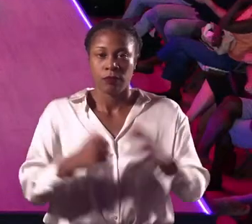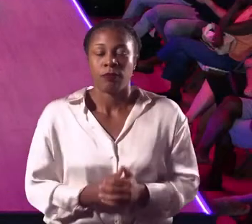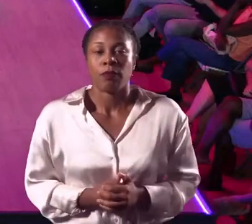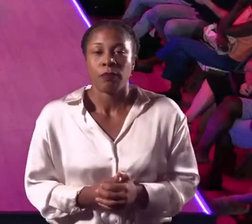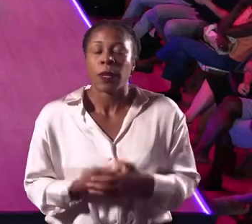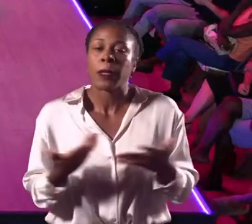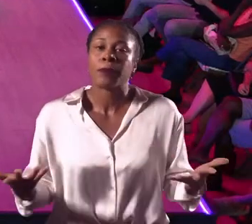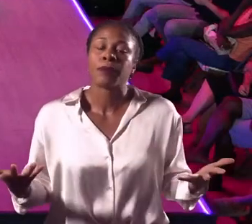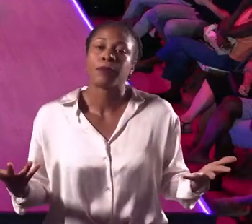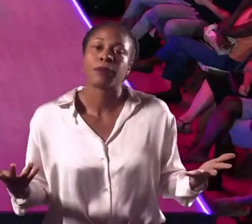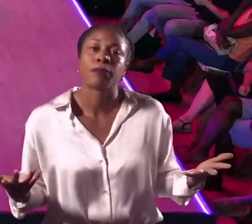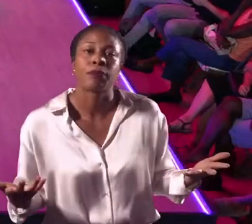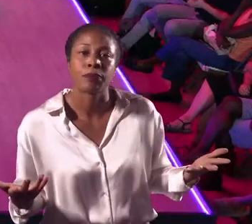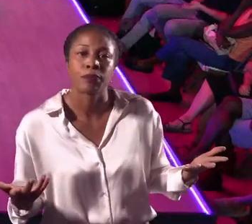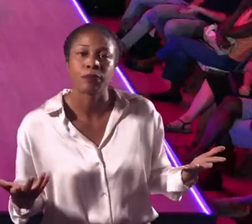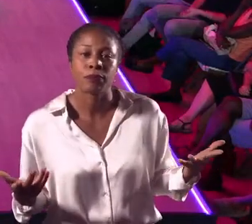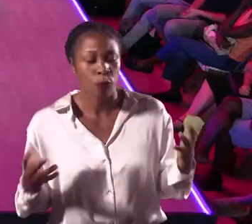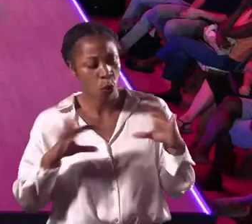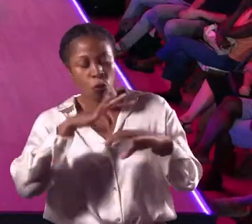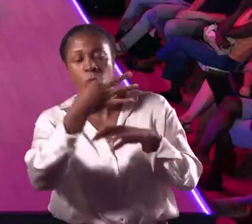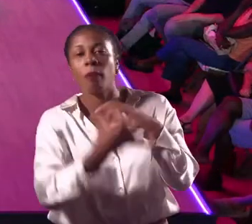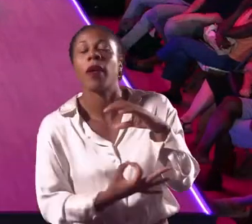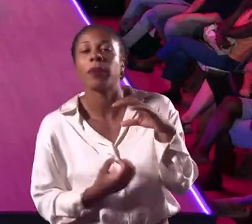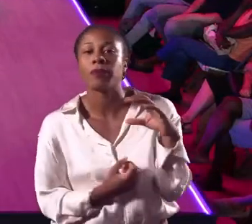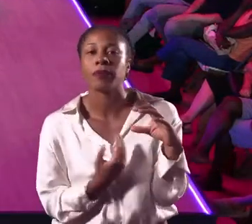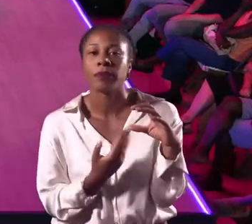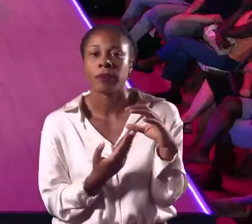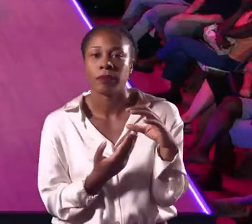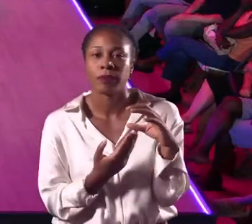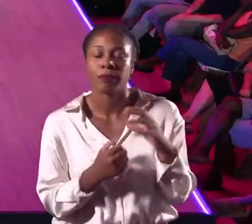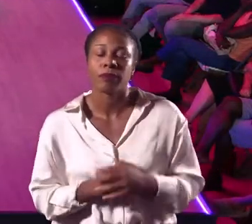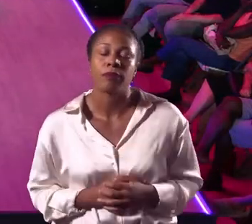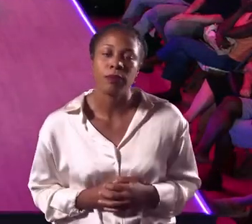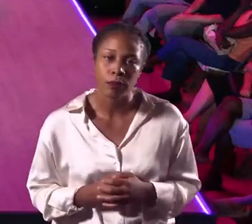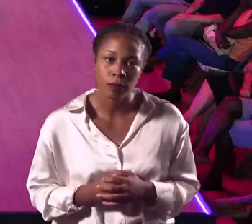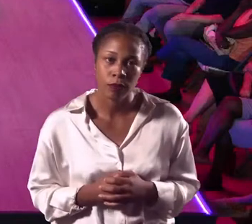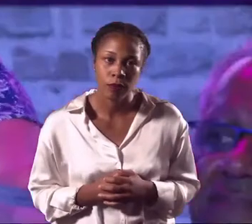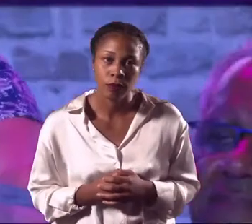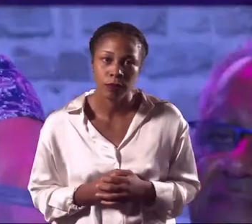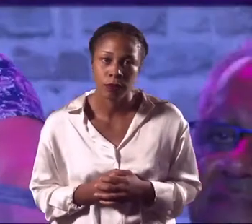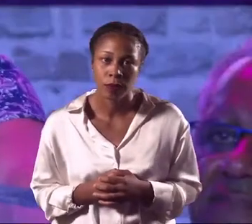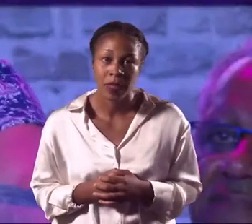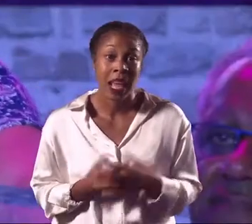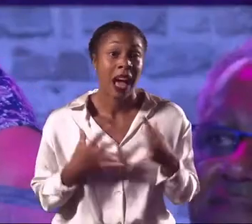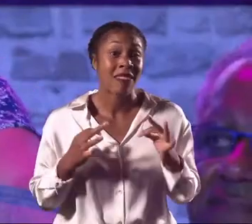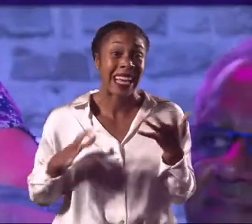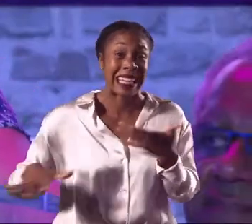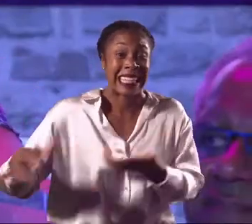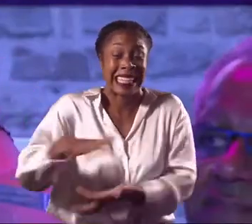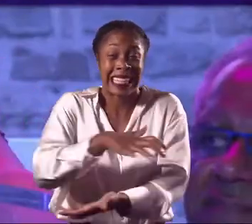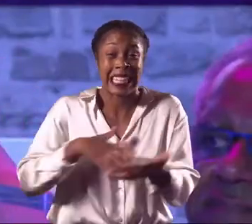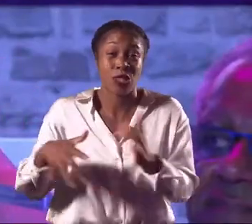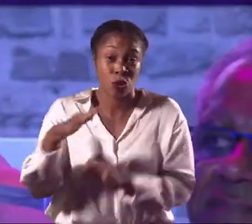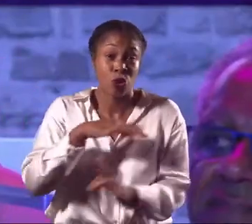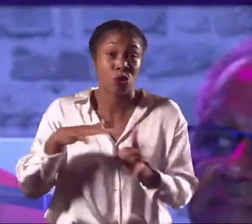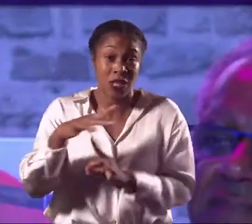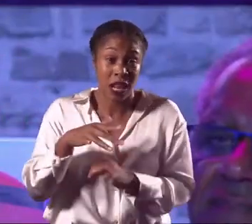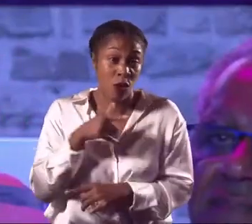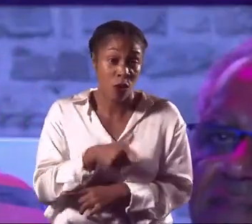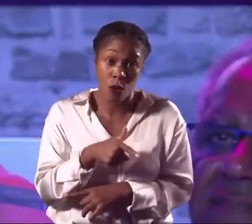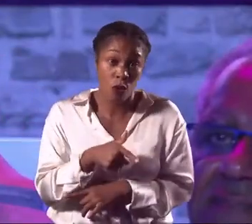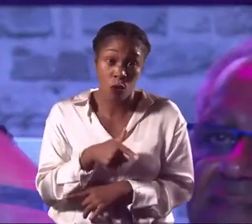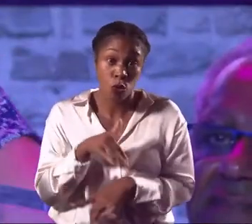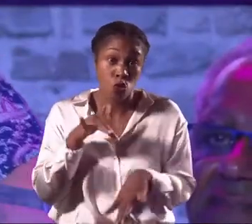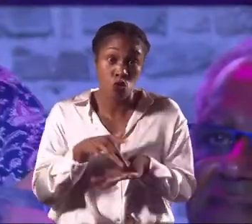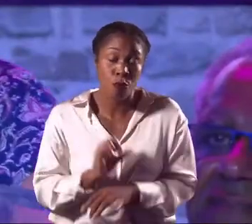Et finalement, les Outre-mer sont en première ligne des crises sociales, j'y reviendrai,